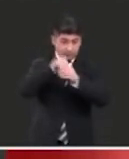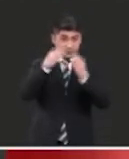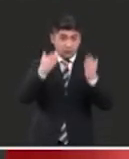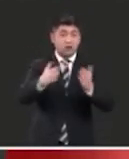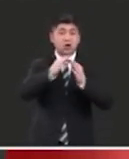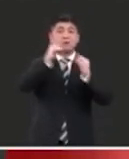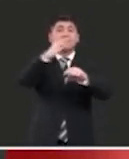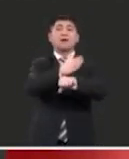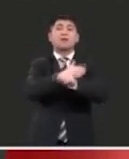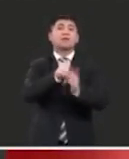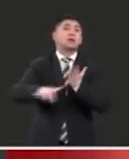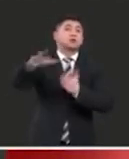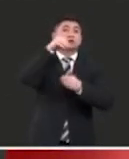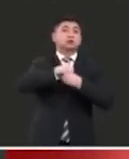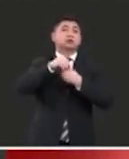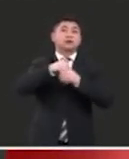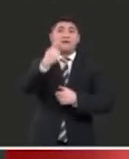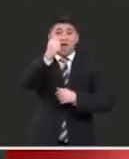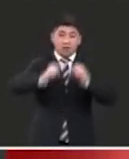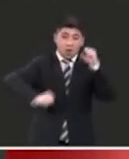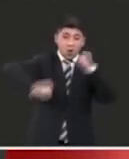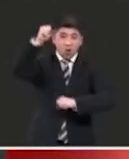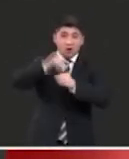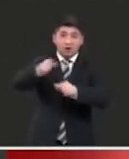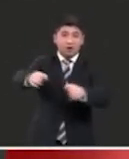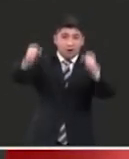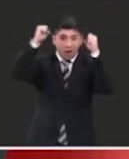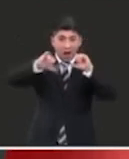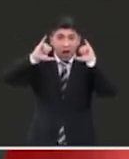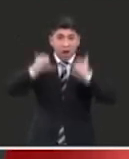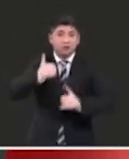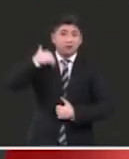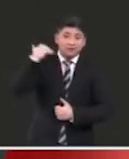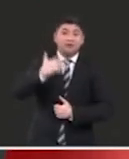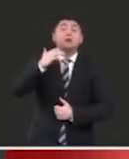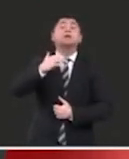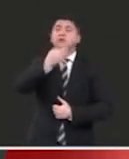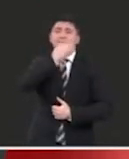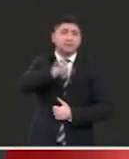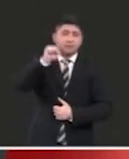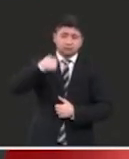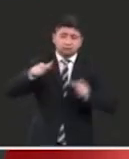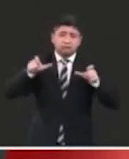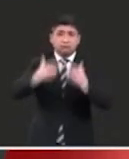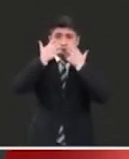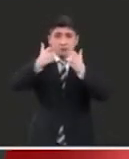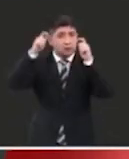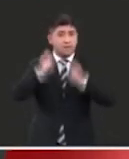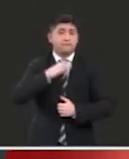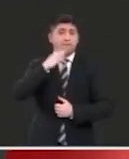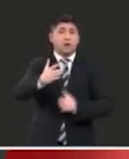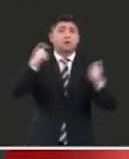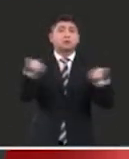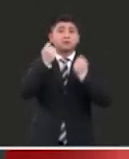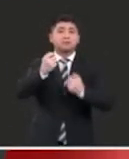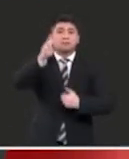hiçbir vatandaşımızı fiyat artışlarının yükü altında bırakmadık, bırakmayacağız. Çalışanlar başta